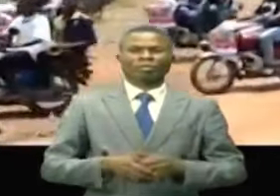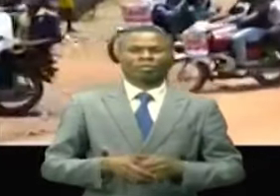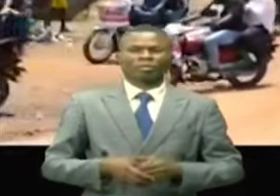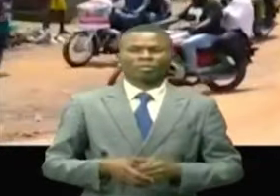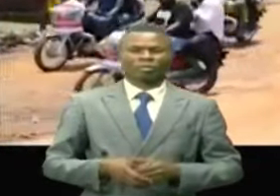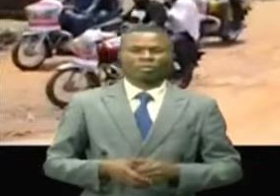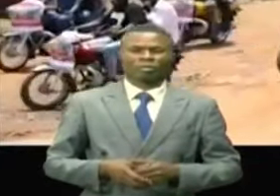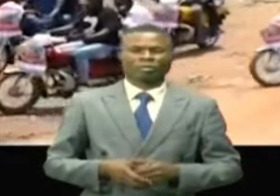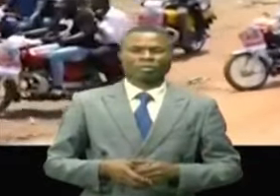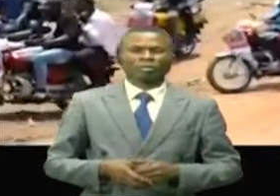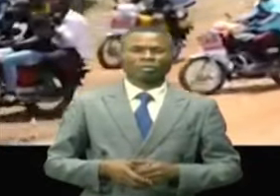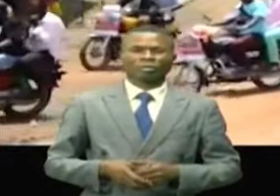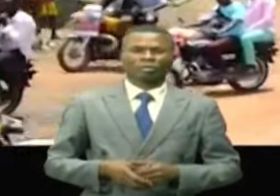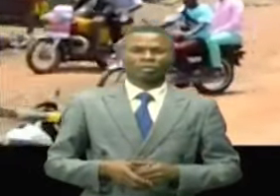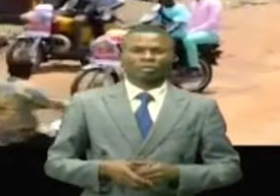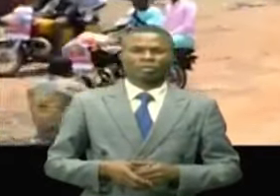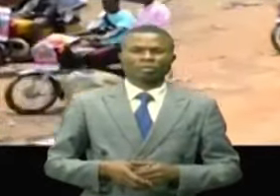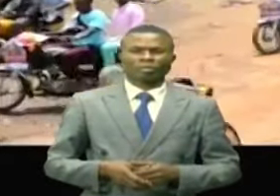vaccin